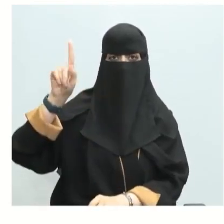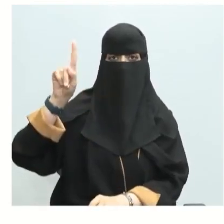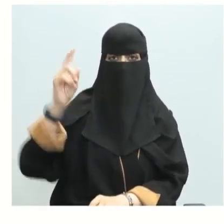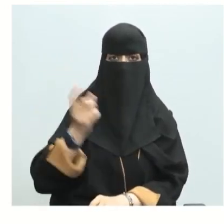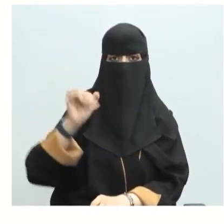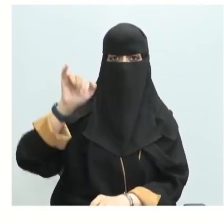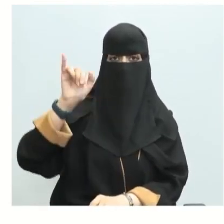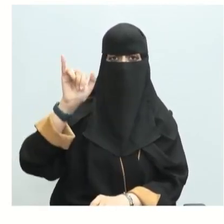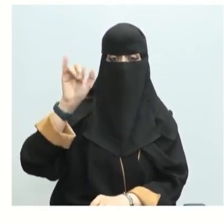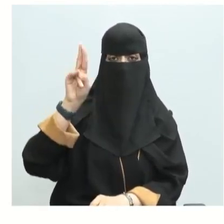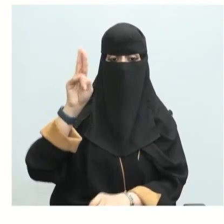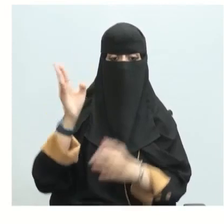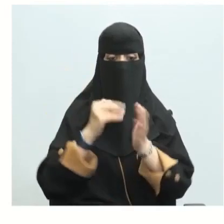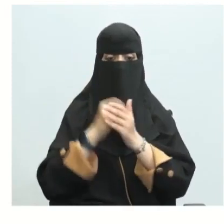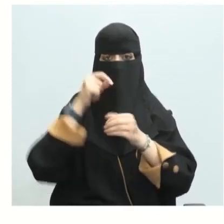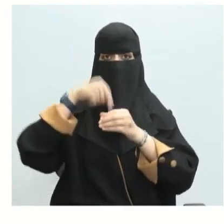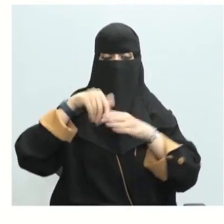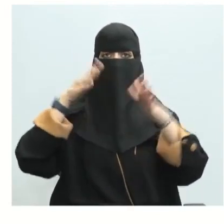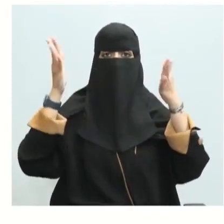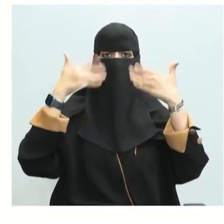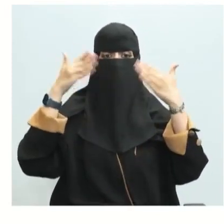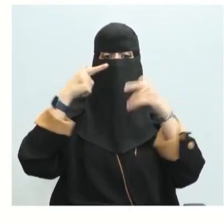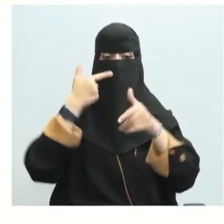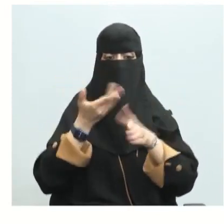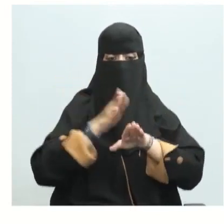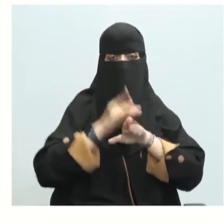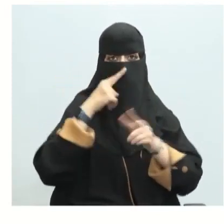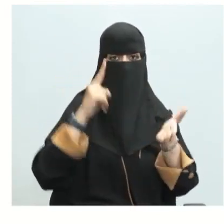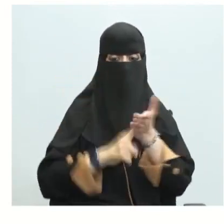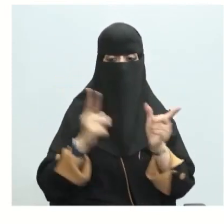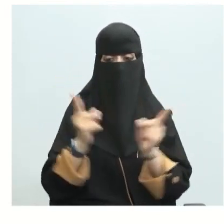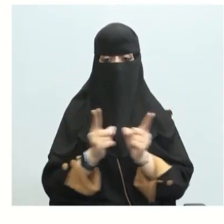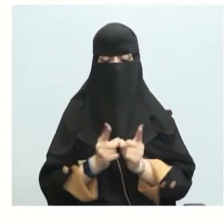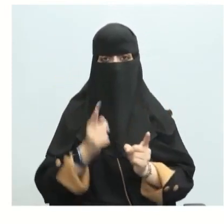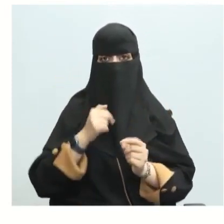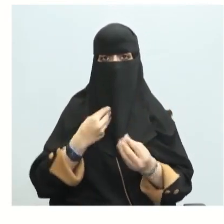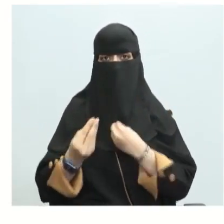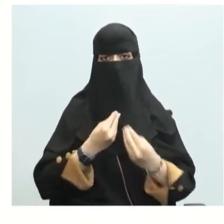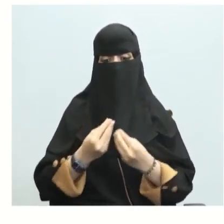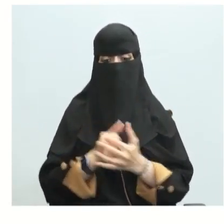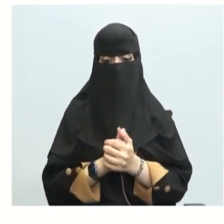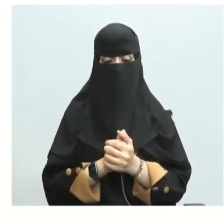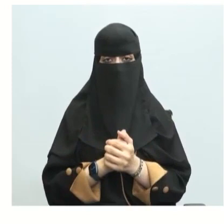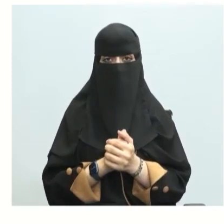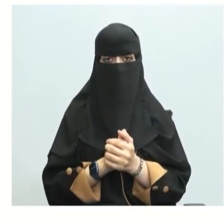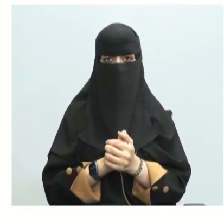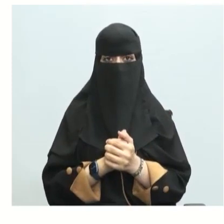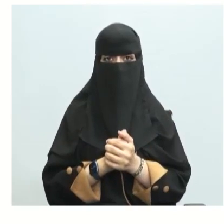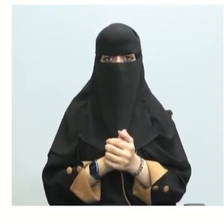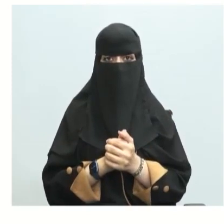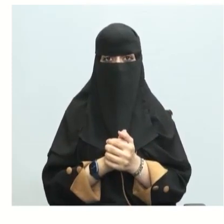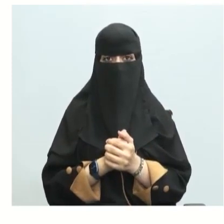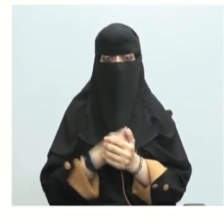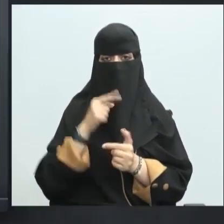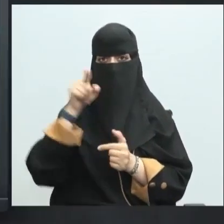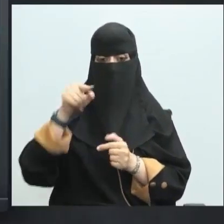ثالث اكسيد الكبريت في الجو عليك ان تحدد الدلتا اتش للتفاعل اذا هذا هو